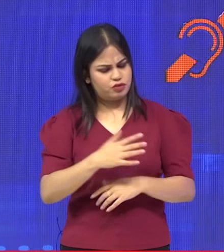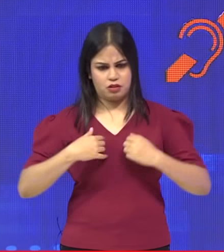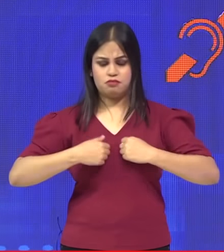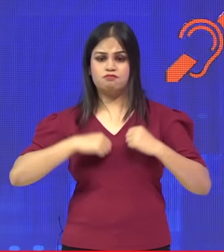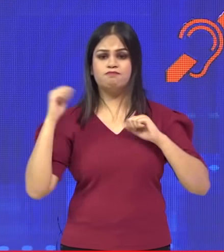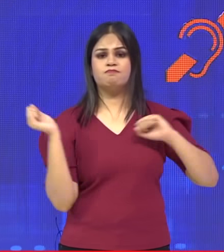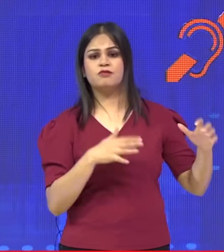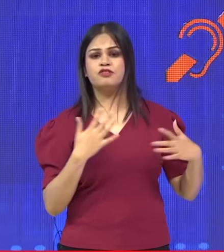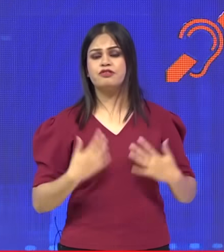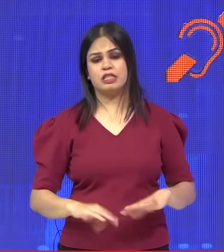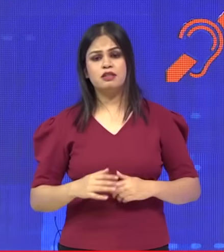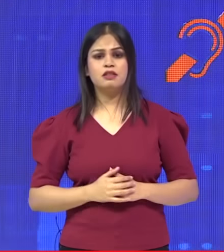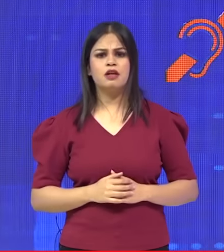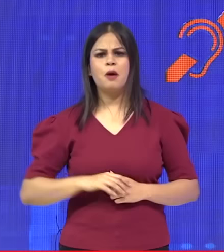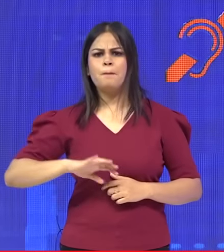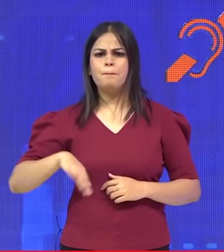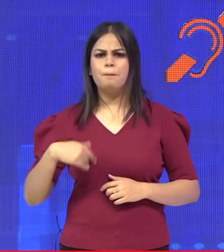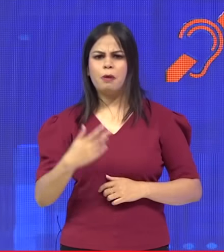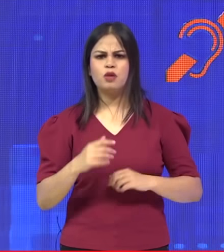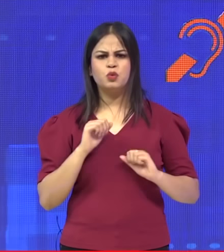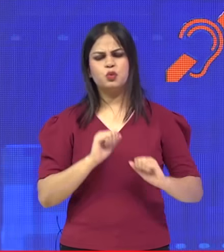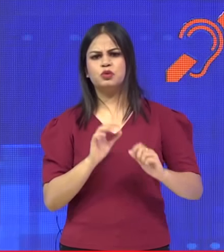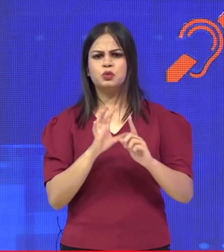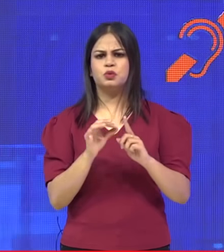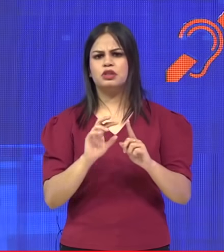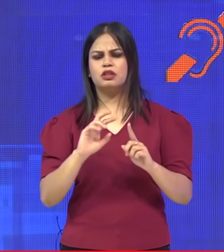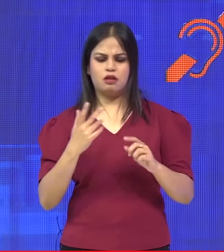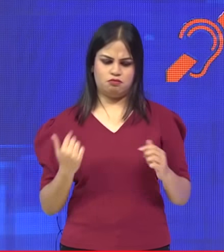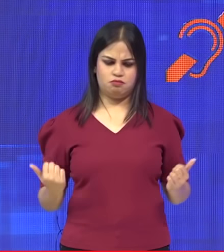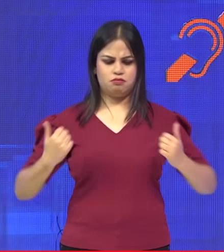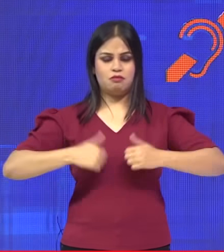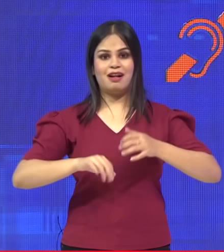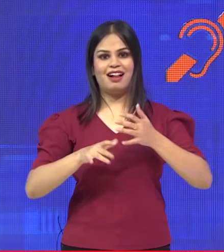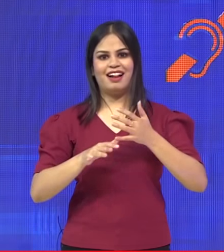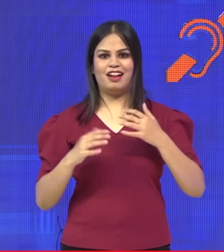शेरवानी का और उन्होंने अपना पहन लिया